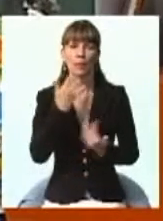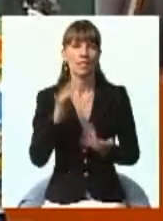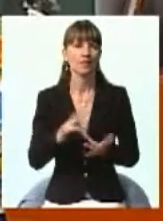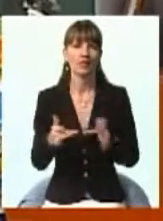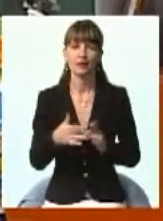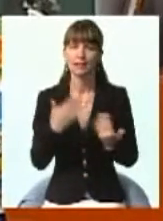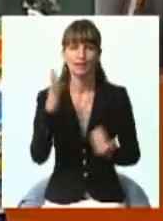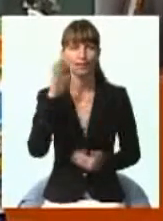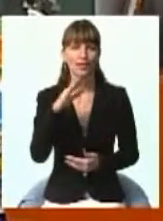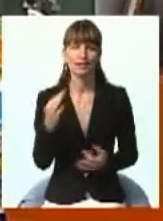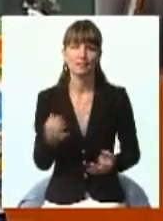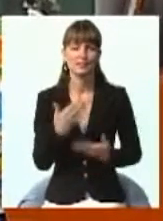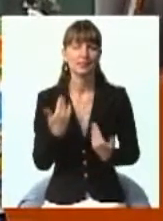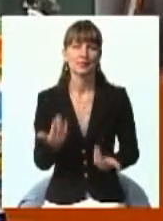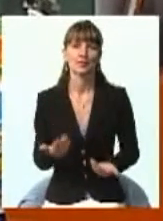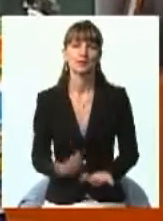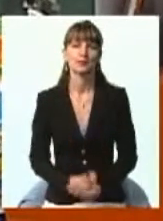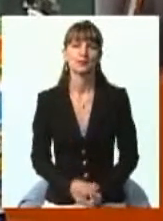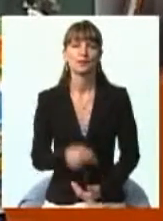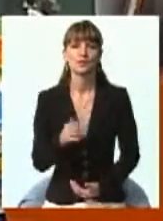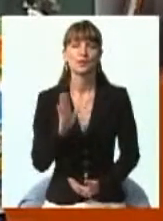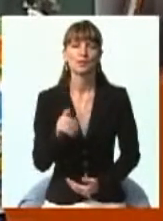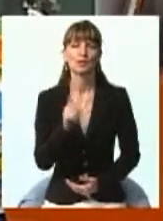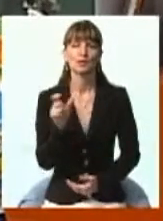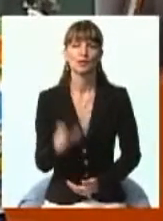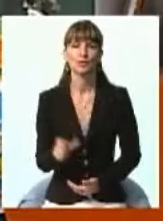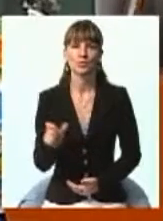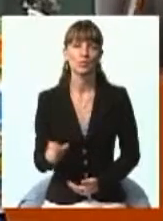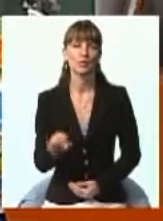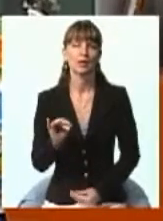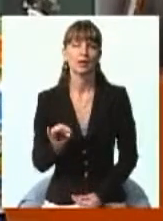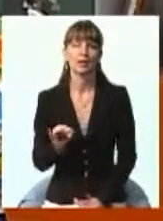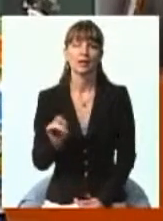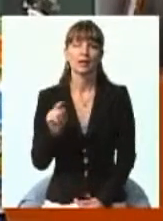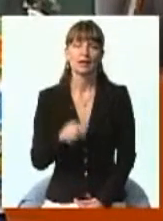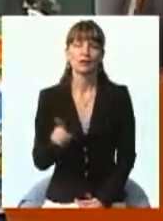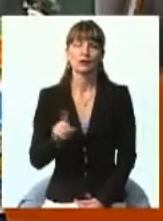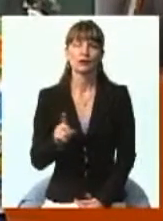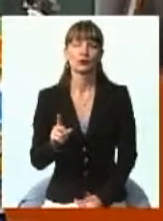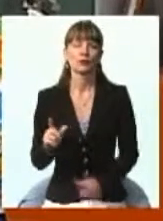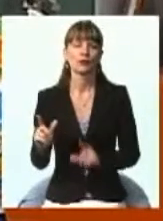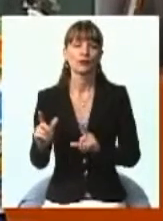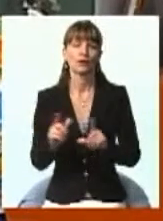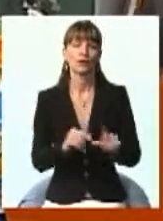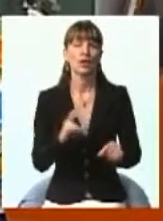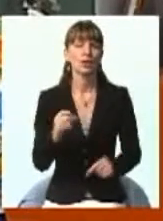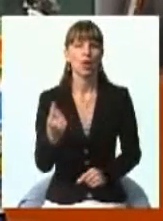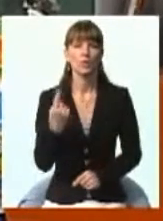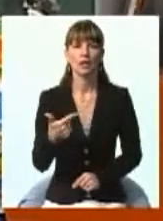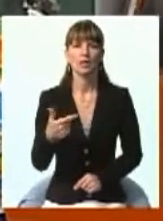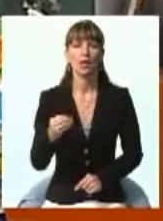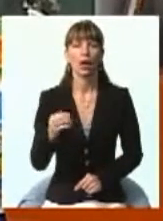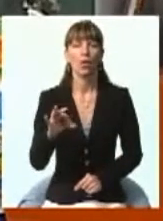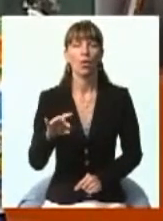І також, звісно, ти будеш з людьми, тому що виїжджає не один геолог, а